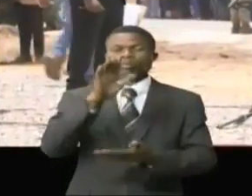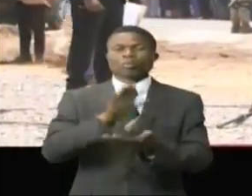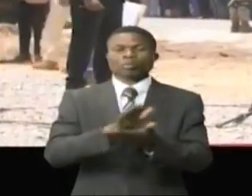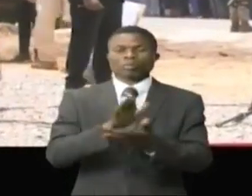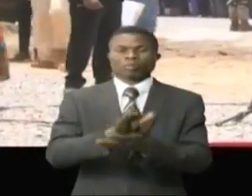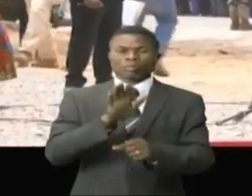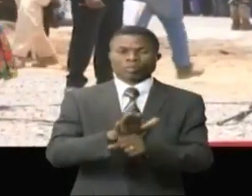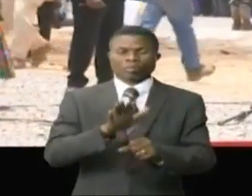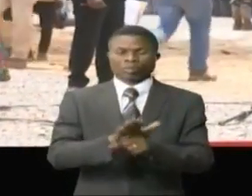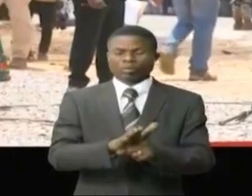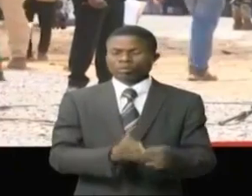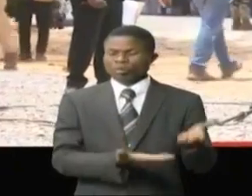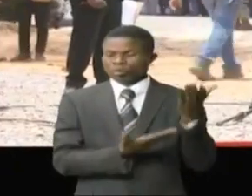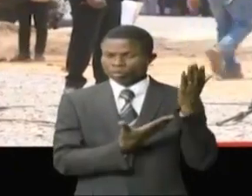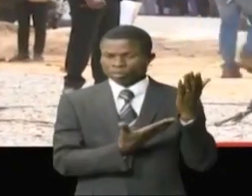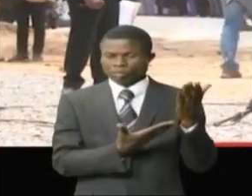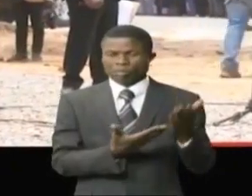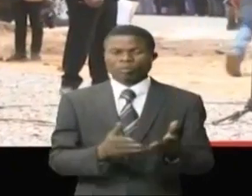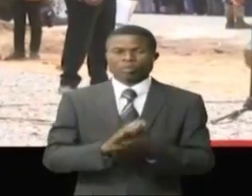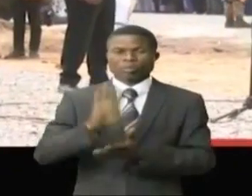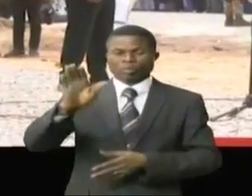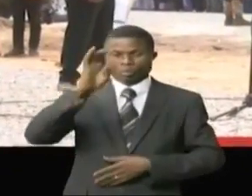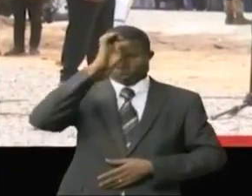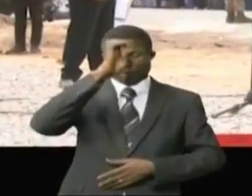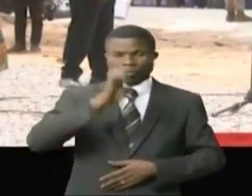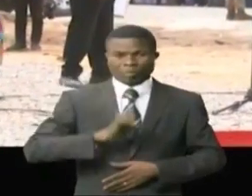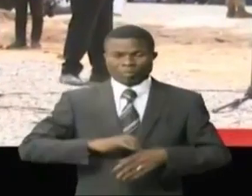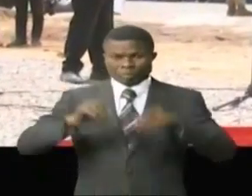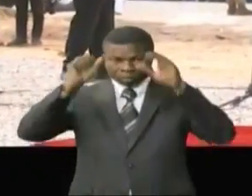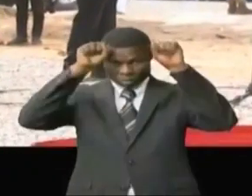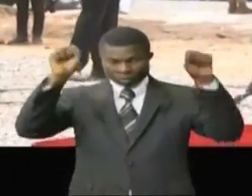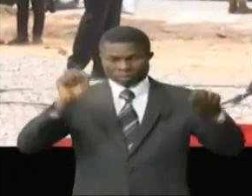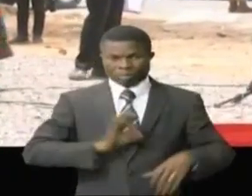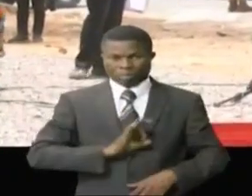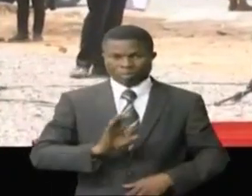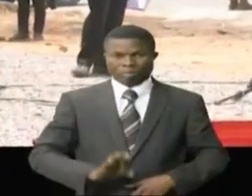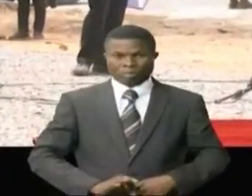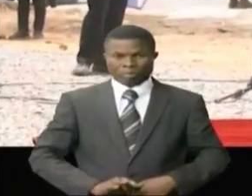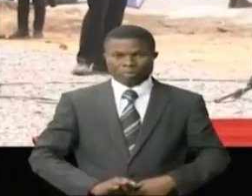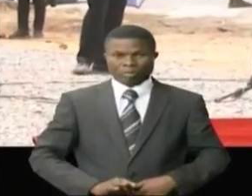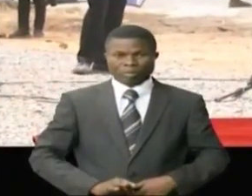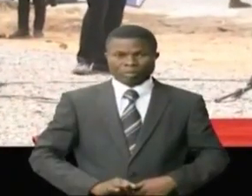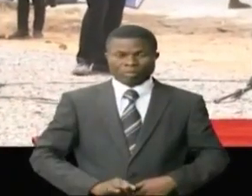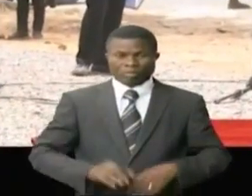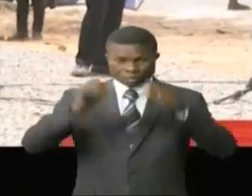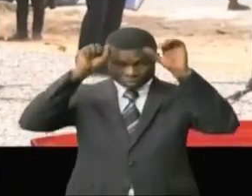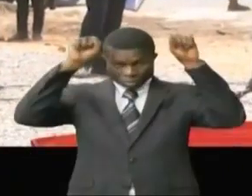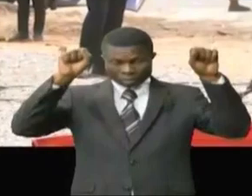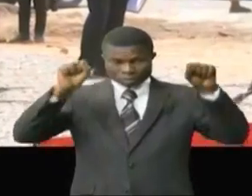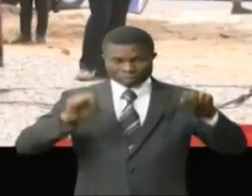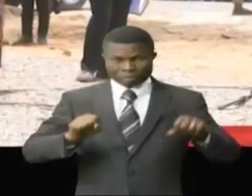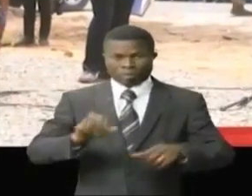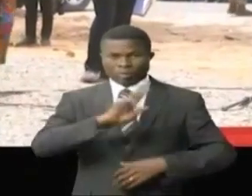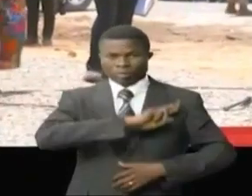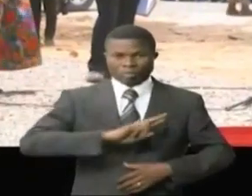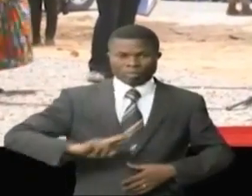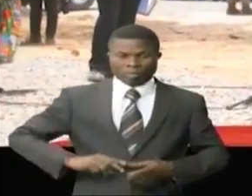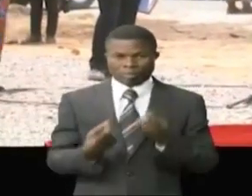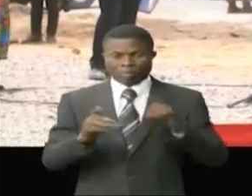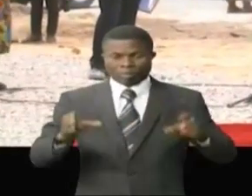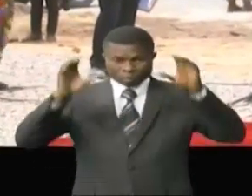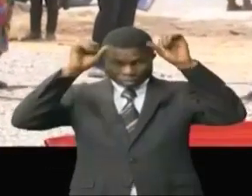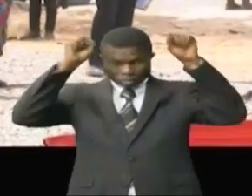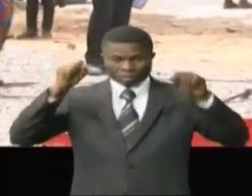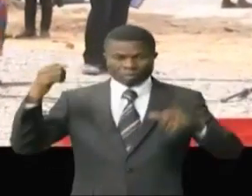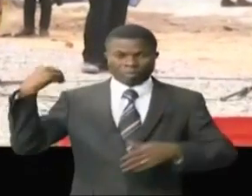hommages le plus déférent à son Excellence Félix-Antoine Tshisekedi Tshilombo, président de la République et chef de